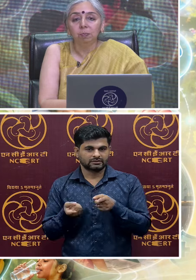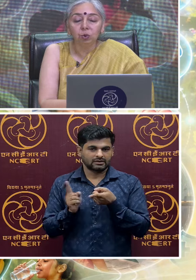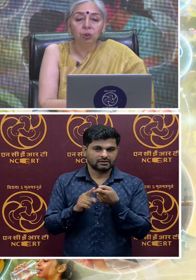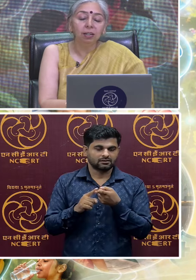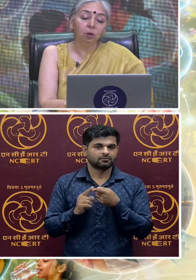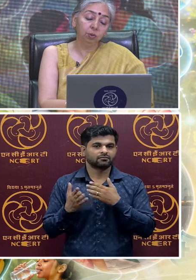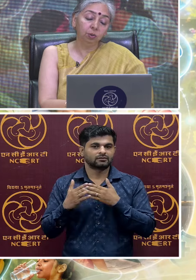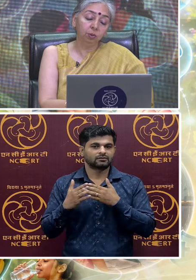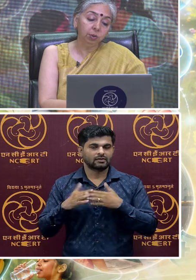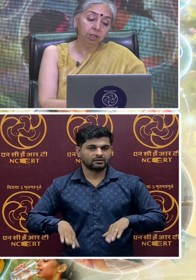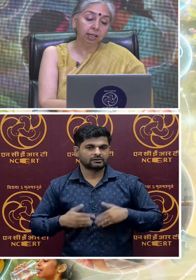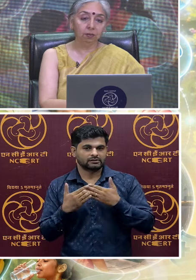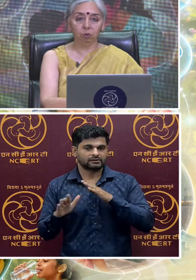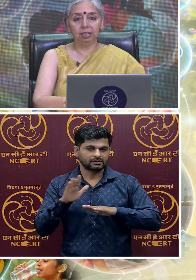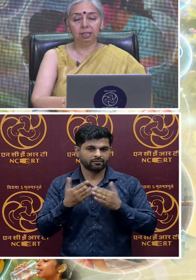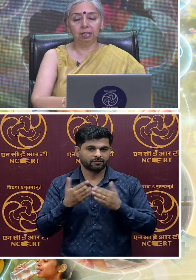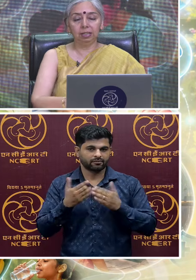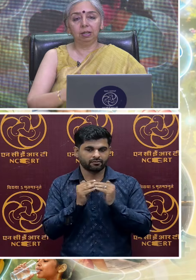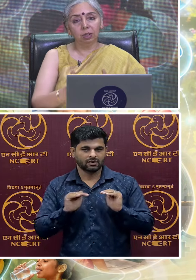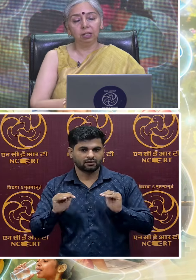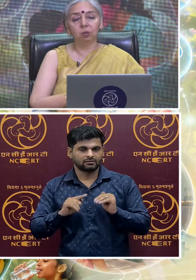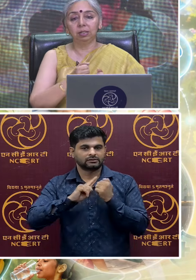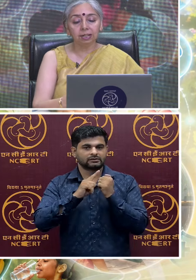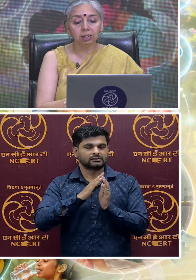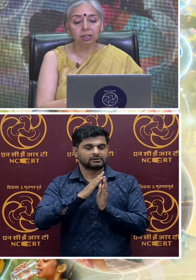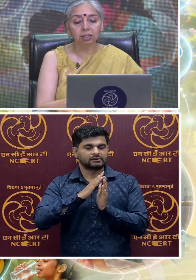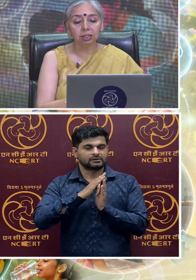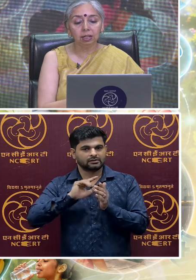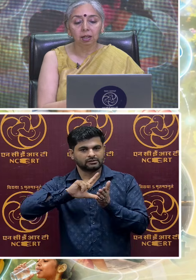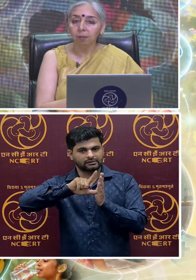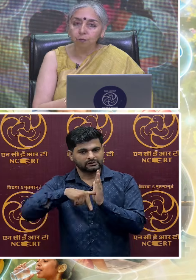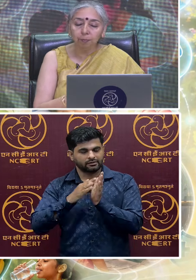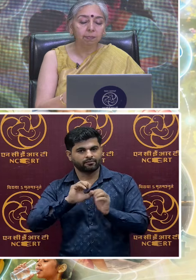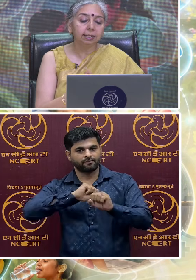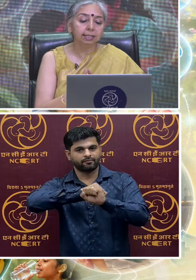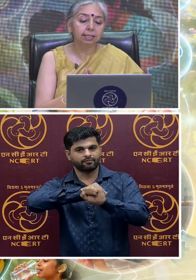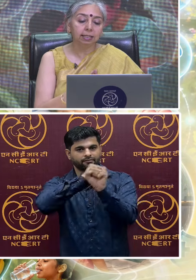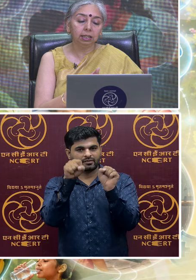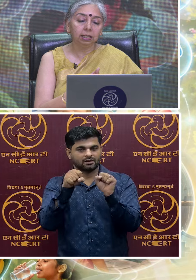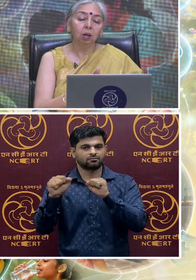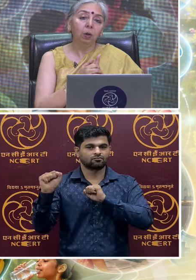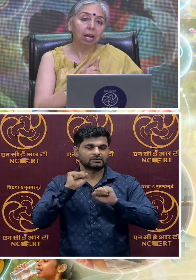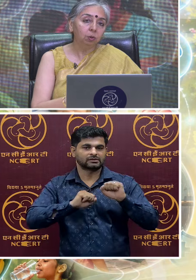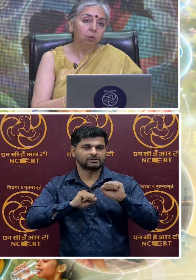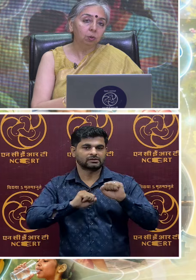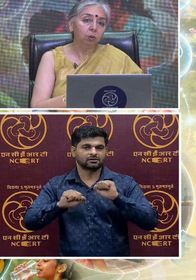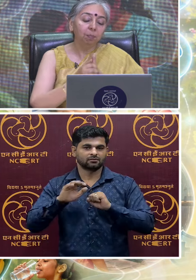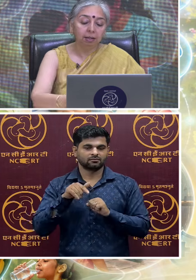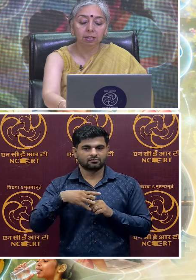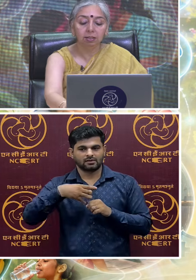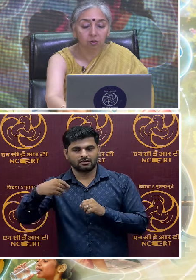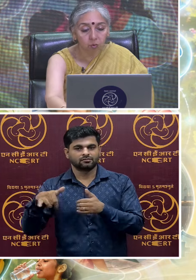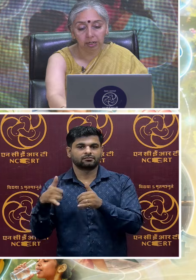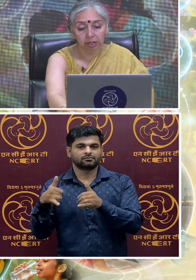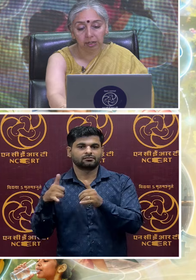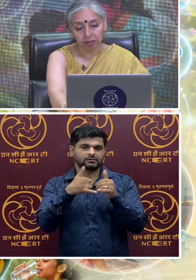स्टाइल। सो बच्चों के लिए बहुत ज़रूरी है कि वो थोड़ी देर बाद उठें, थोड़ी स्ट्रेचिंग करें, मूवमेंट ब्रेक्स लेते रहें और आउटडोर प्ले